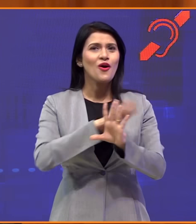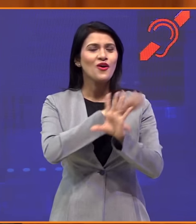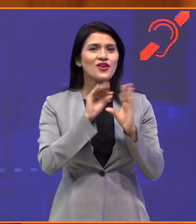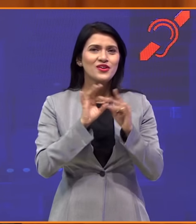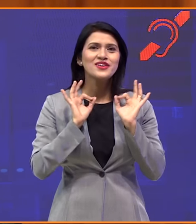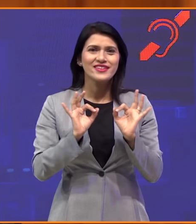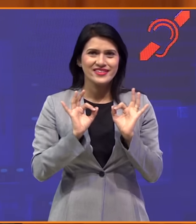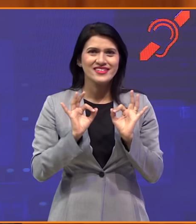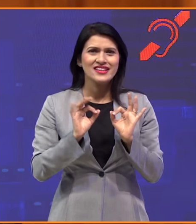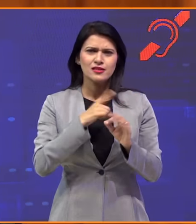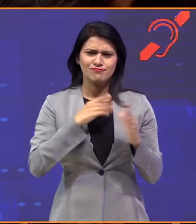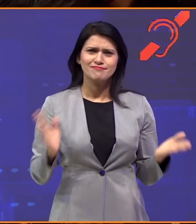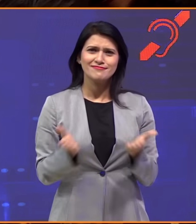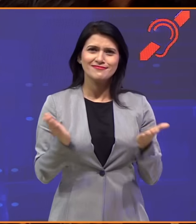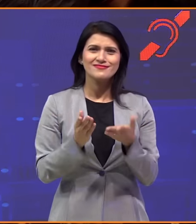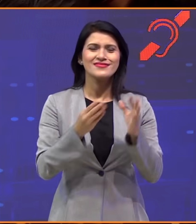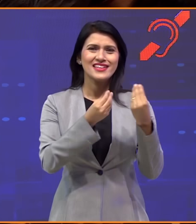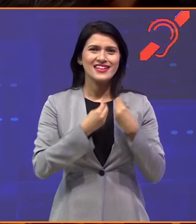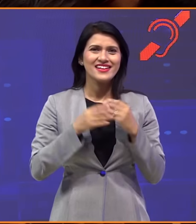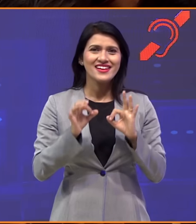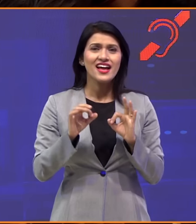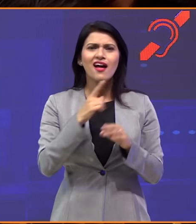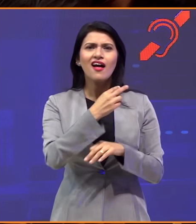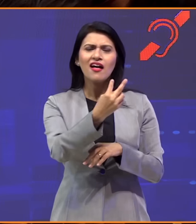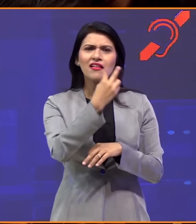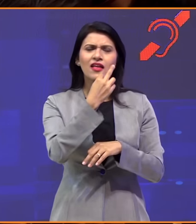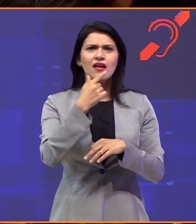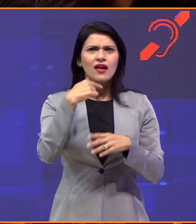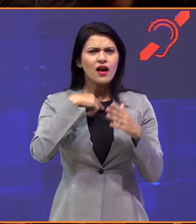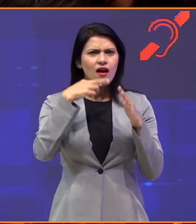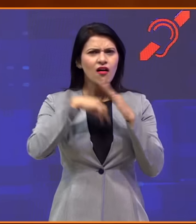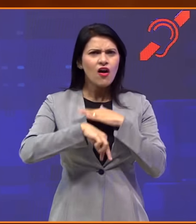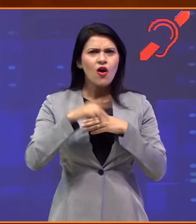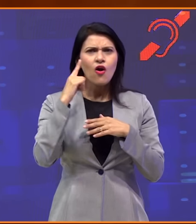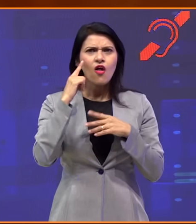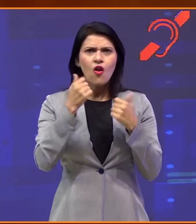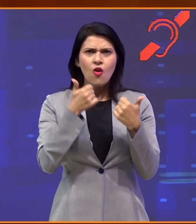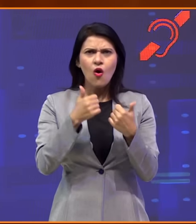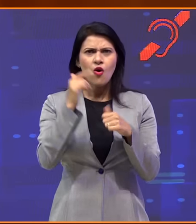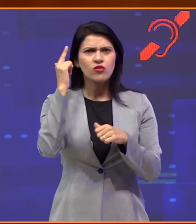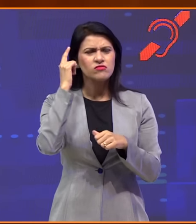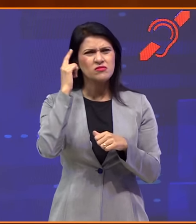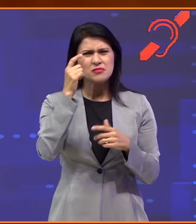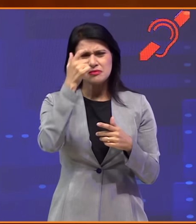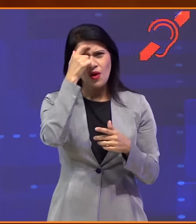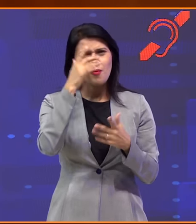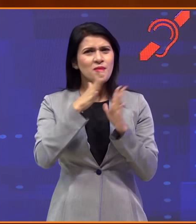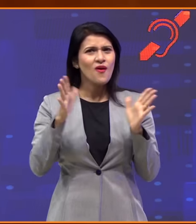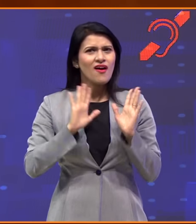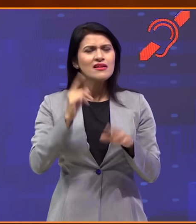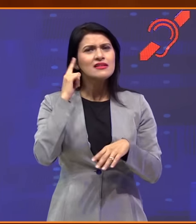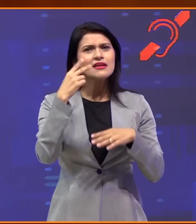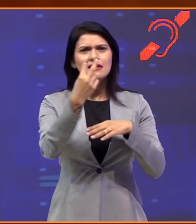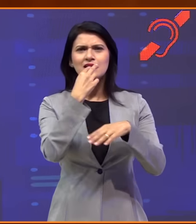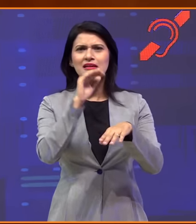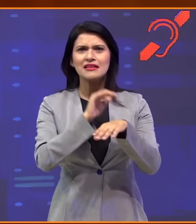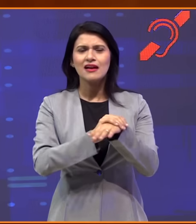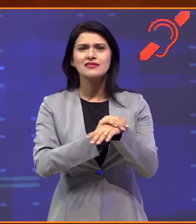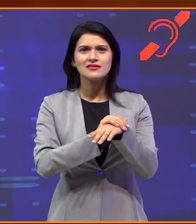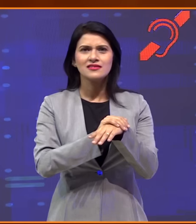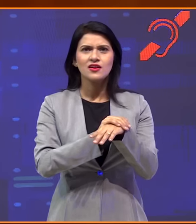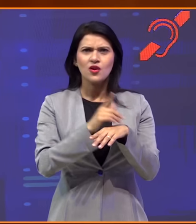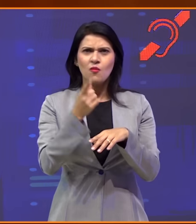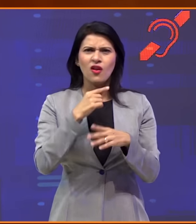उन्होंने हौसला दिया और पता नहीं उनको क्या दिखा मेरे अंदर उनको दिखा कि आदमी बहुत परेशान है उन्होंने कहा मुझे लग रहा है कि तुम